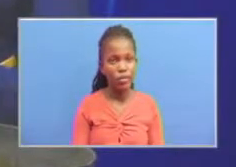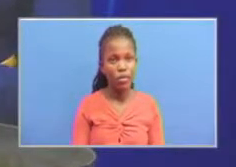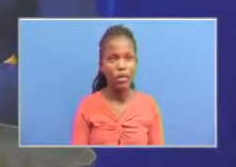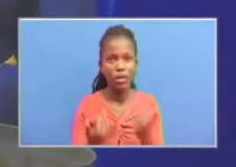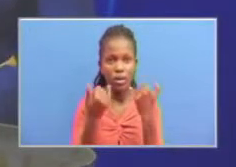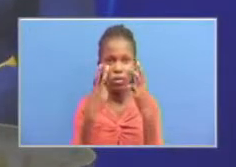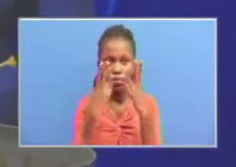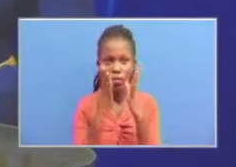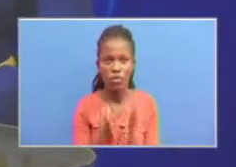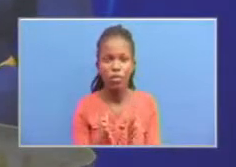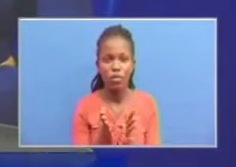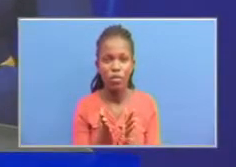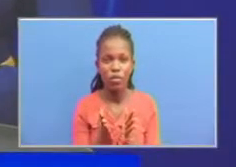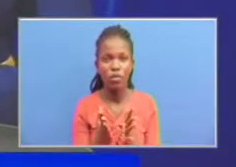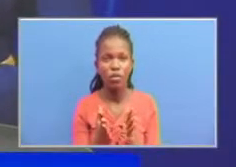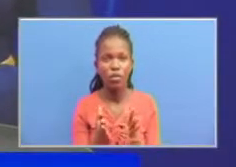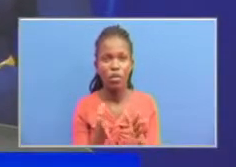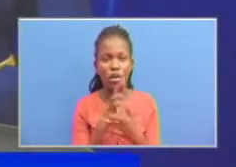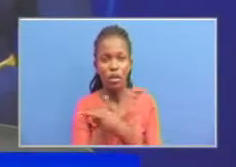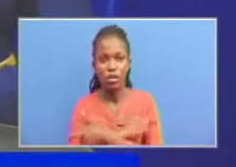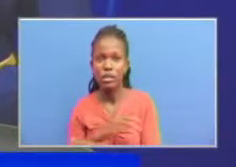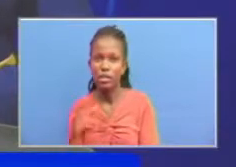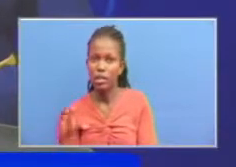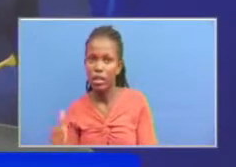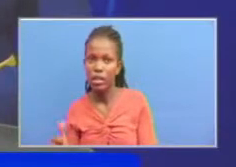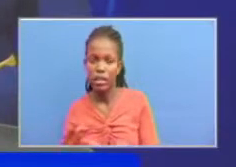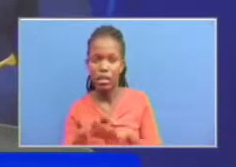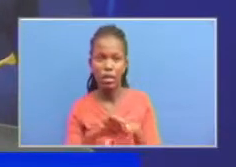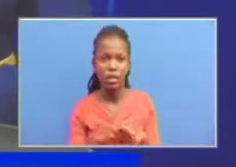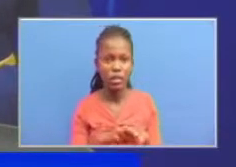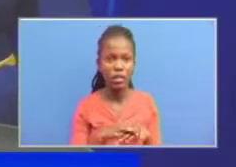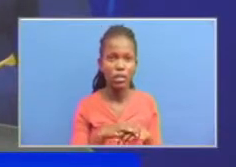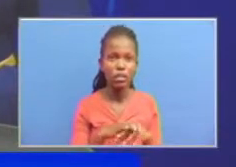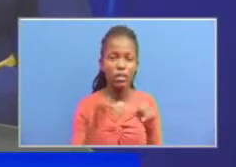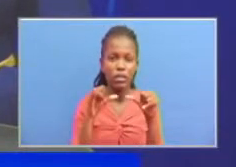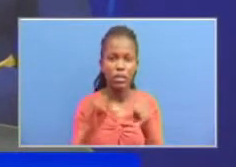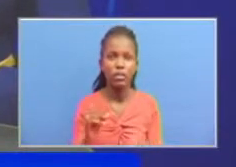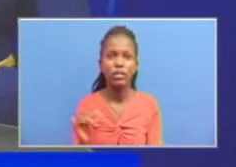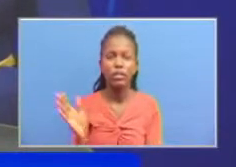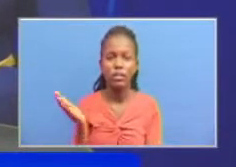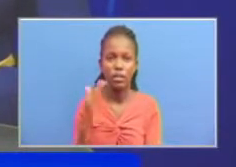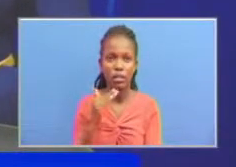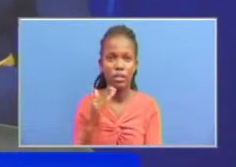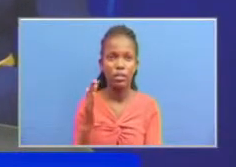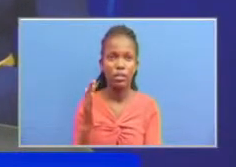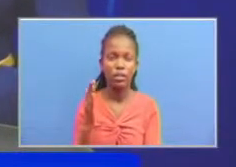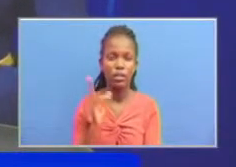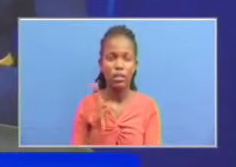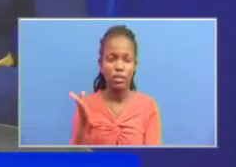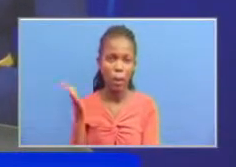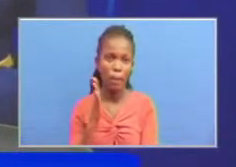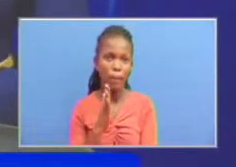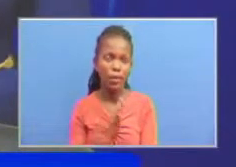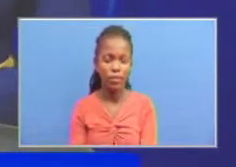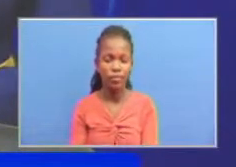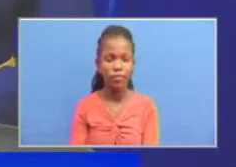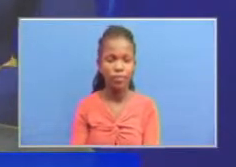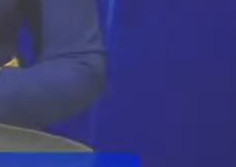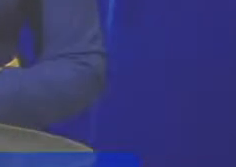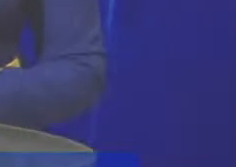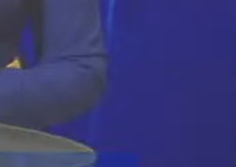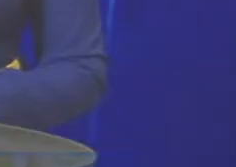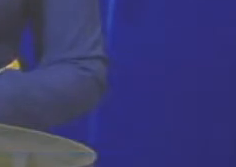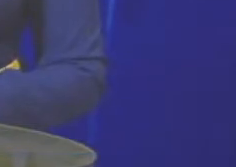Muse isia mbitikili tukwate uvumu ungimu nini na hindi nukaivasa ni tukwendea na Vilingi wa Mauvoo mbeange.